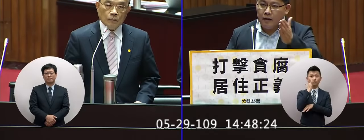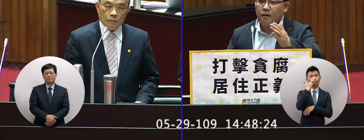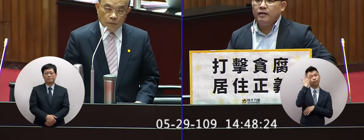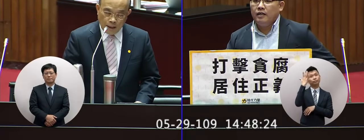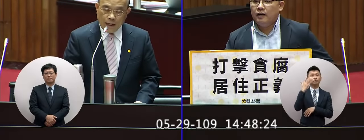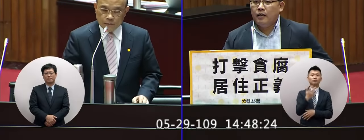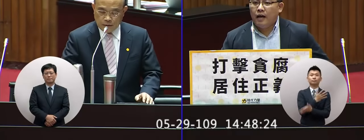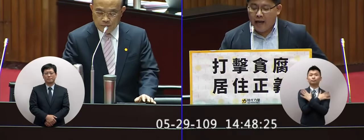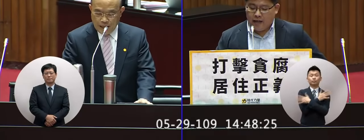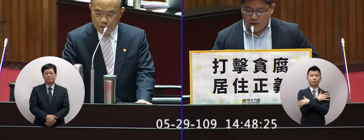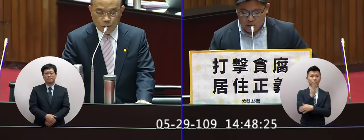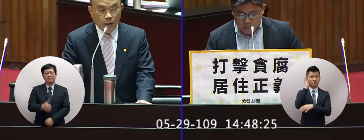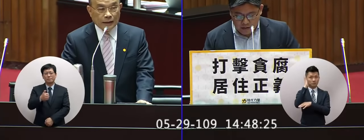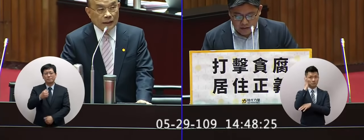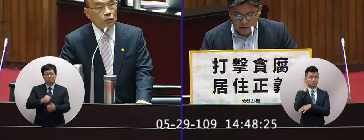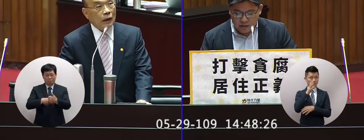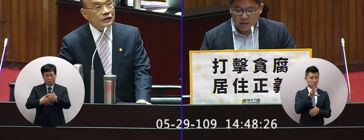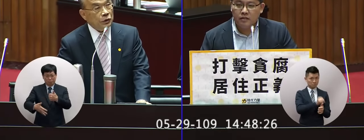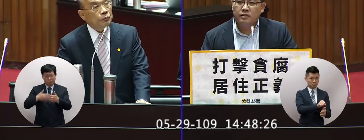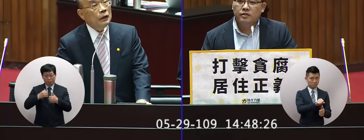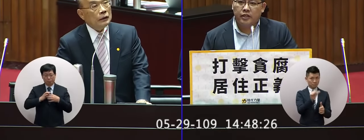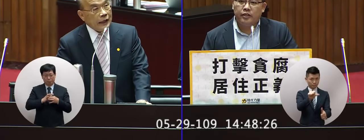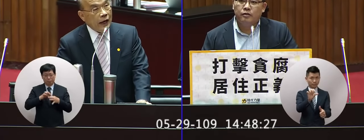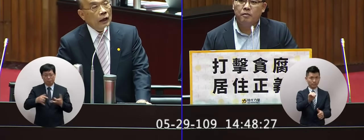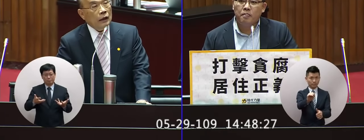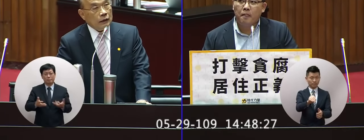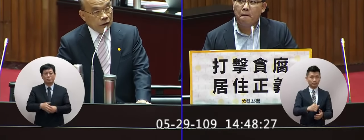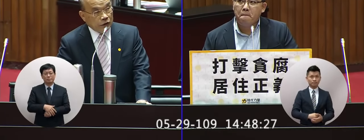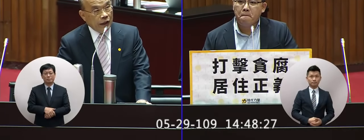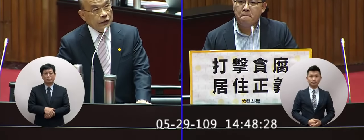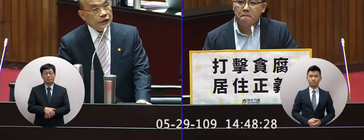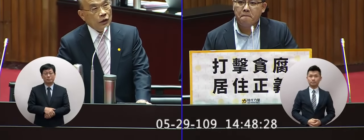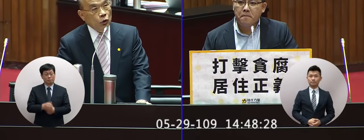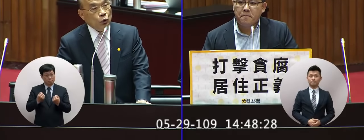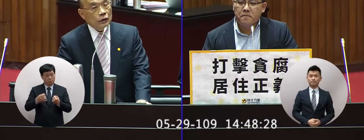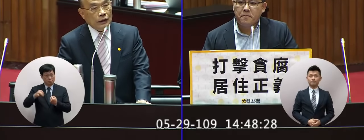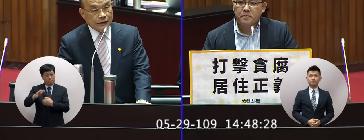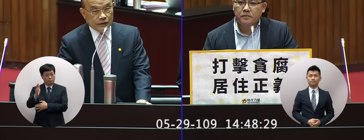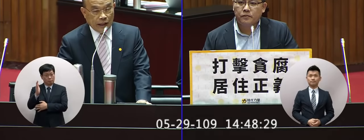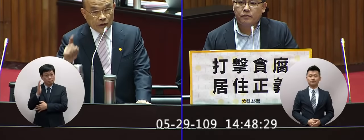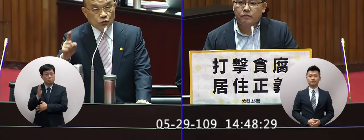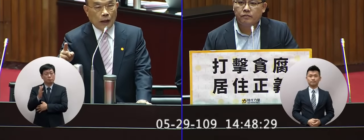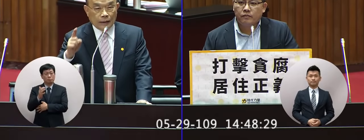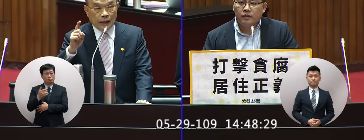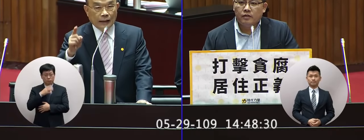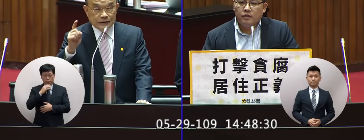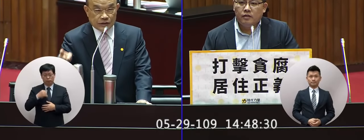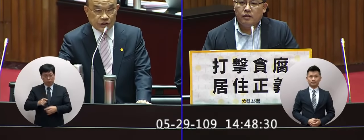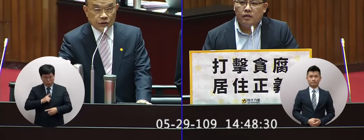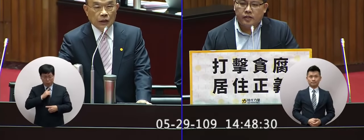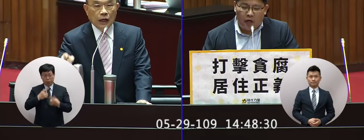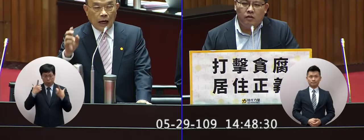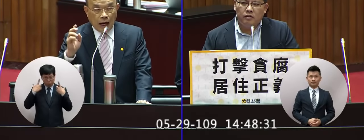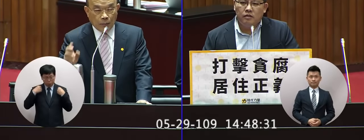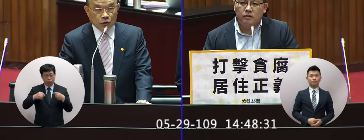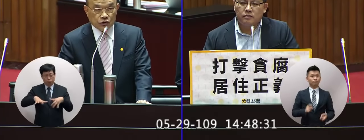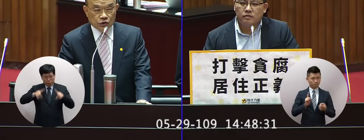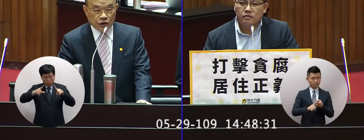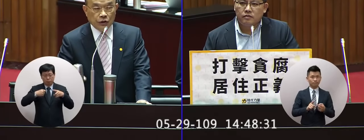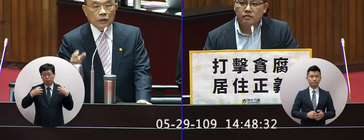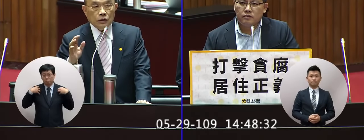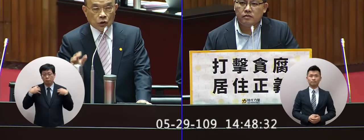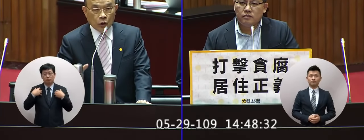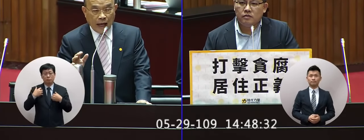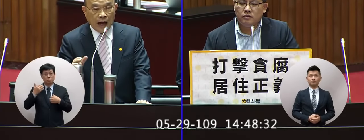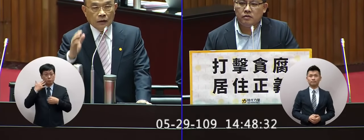无？ 啊，感谢委员的关心。 是。 这伫地方政府是第一线，伊爱执行。 对。 啊，若无